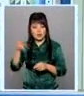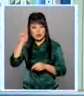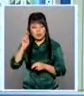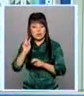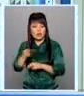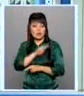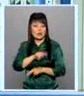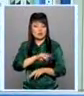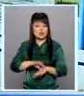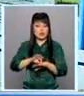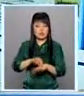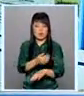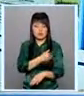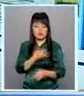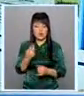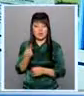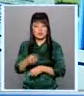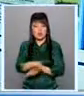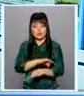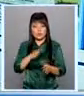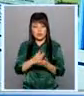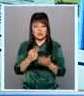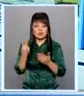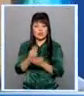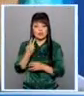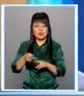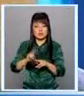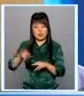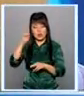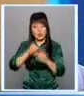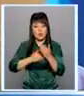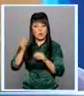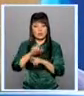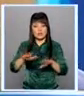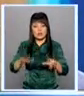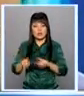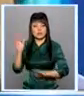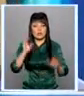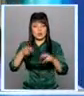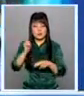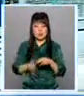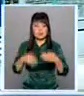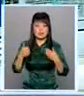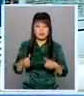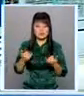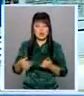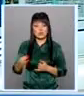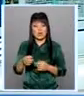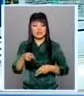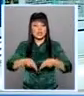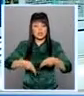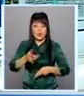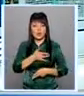жұбайымен бірге қатысқан. Екеуі де жоғарғы оқу орнын бітіріп, өскен өңірлеріне оралған. Бүгінде аудандық ауруханада хирургия